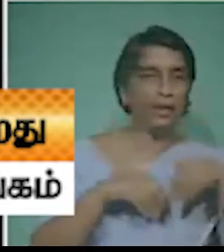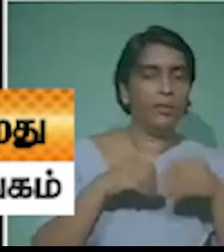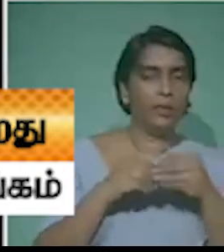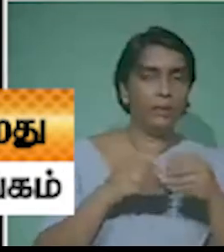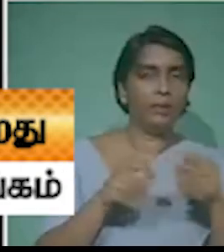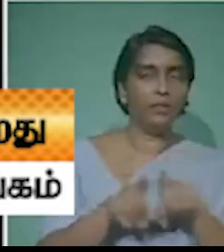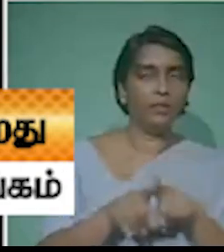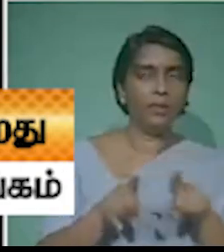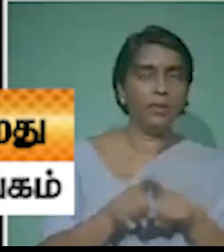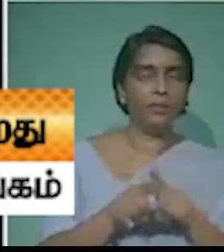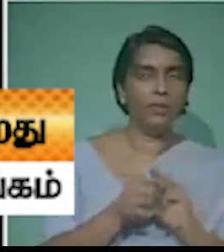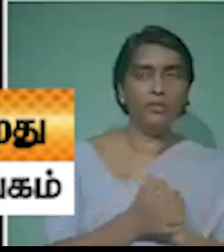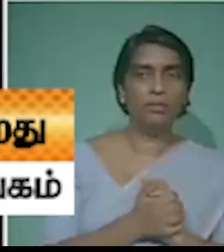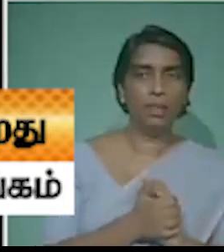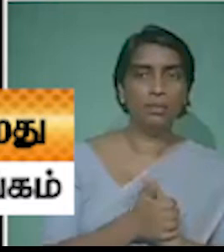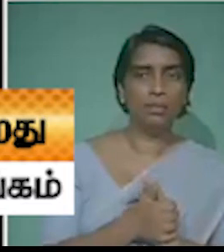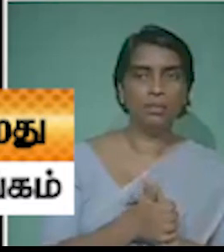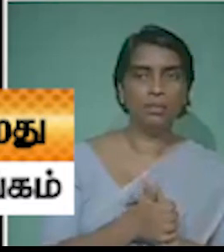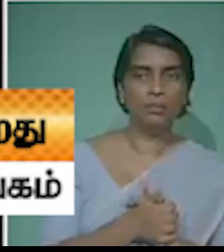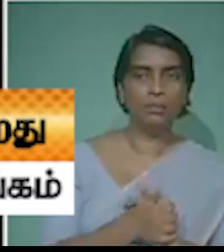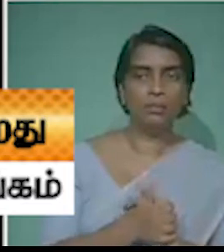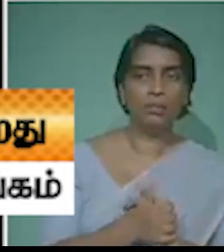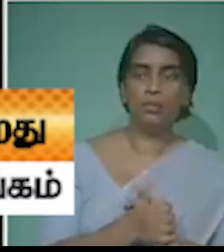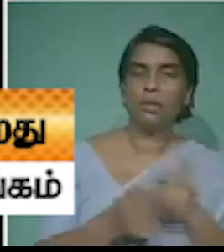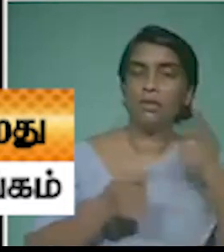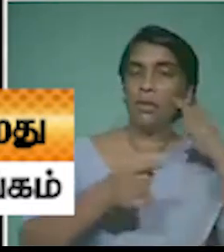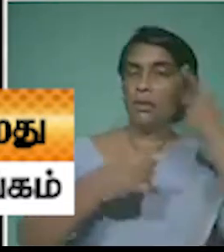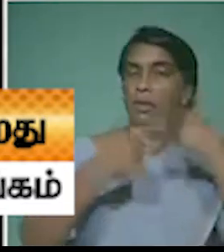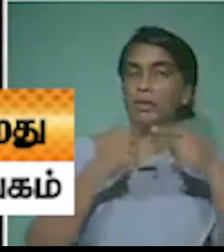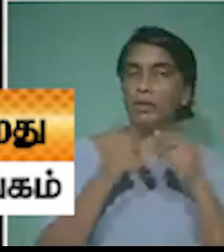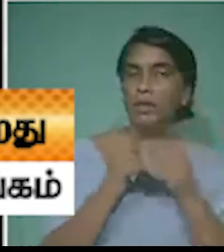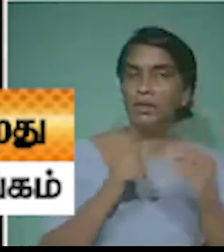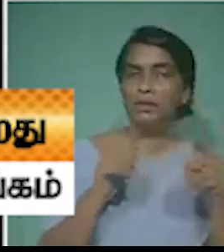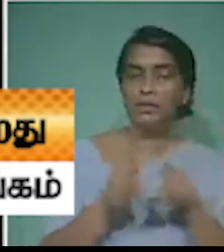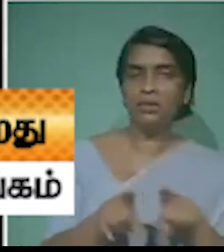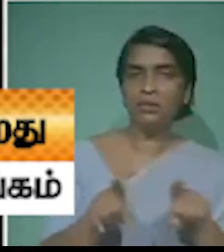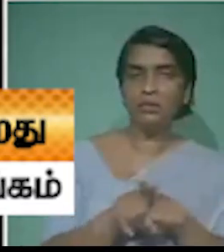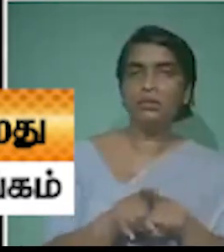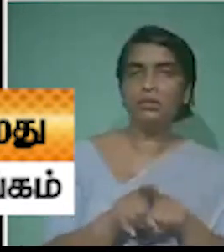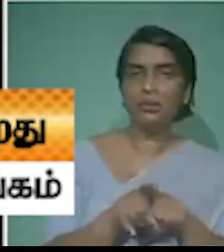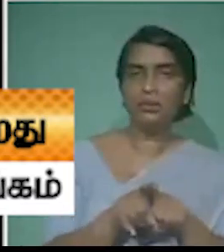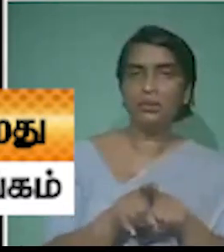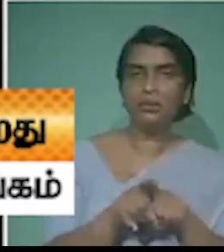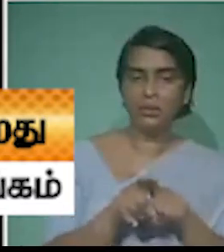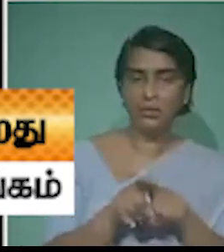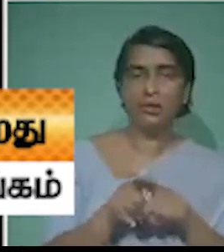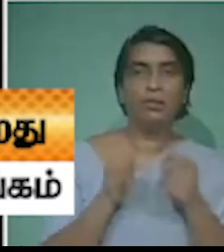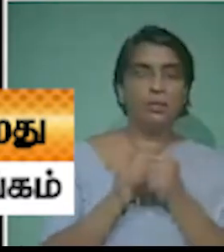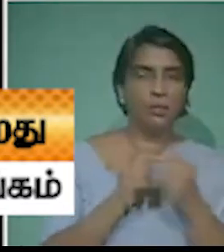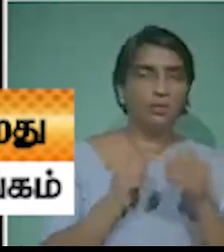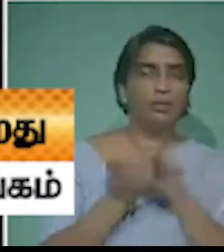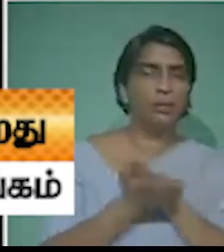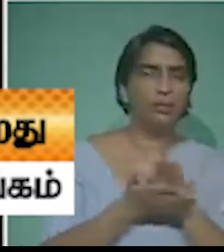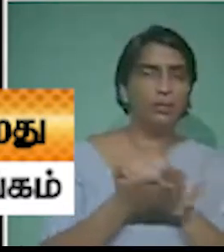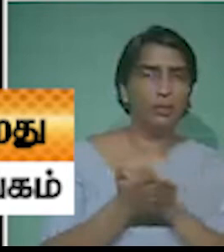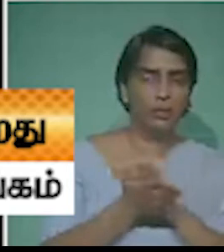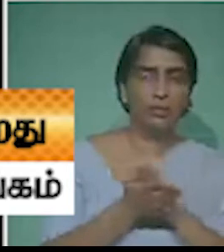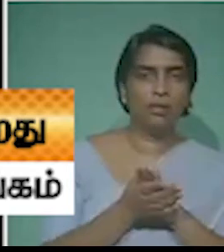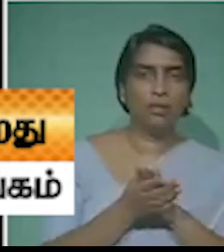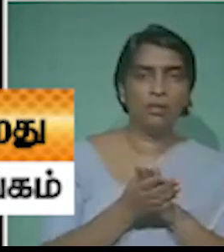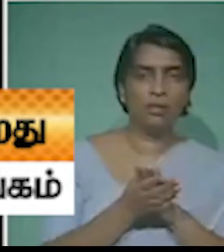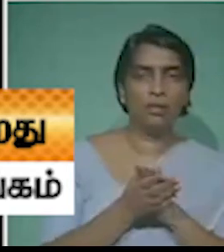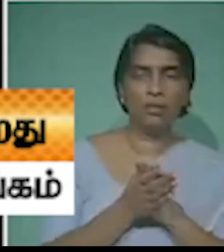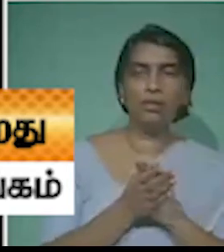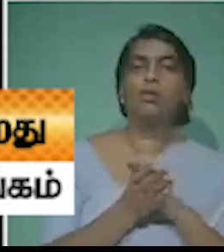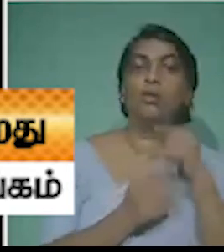எவ்விதமான நிர்மாணப் பணிகளும் இடம்பெறாது என்று விதுர விக்ரமநாயக்க உறுதியளித்திருந்தார். அத்துடன் எவ்வித நிர்மாணப் பணிகளையும் முன்னெடுக்க வேண்டாம்